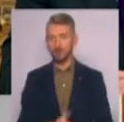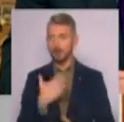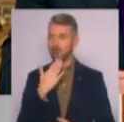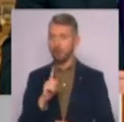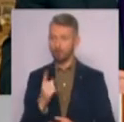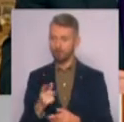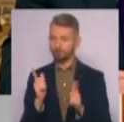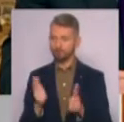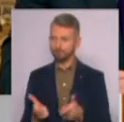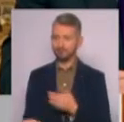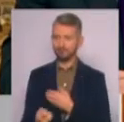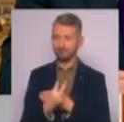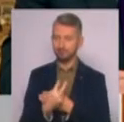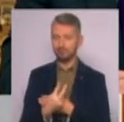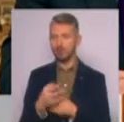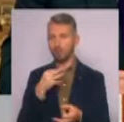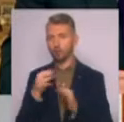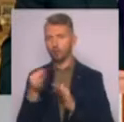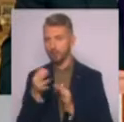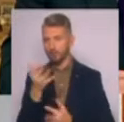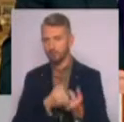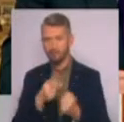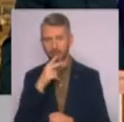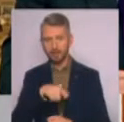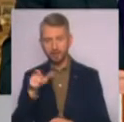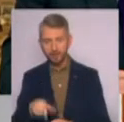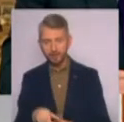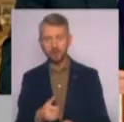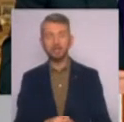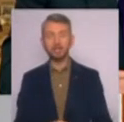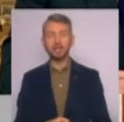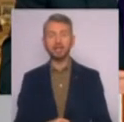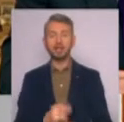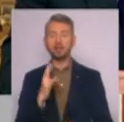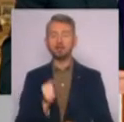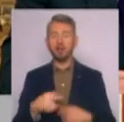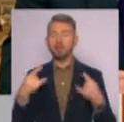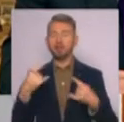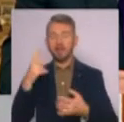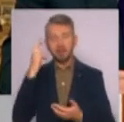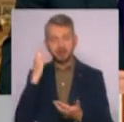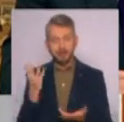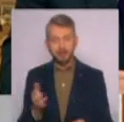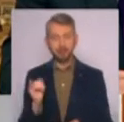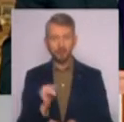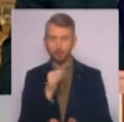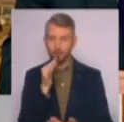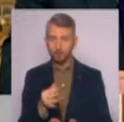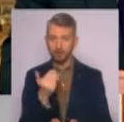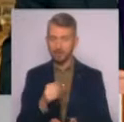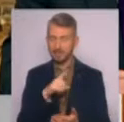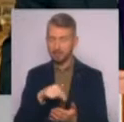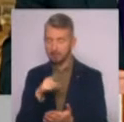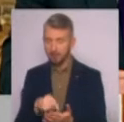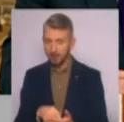зголились взяти участь в консультативному прийому глядачів громадської приймальні на телеканалі «Київ» та відповісти на їх